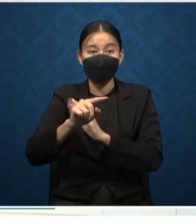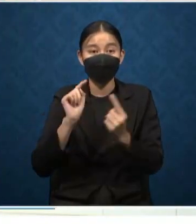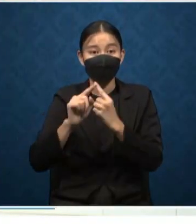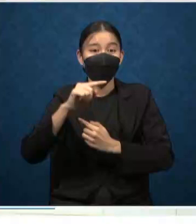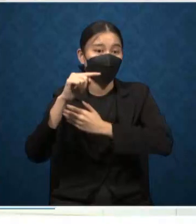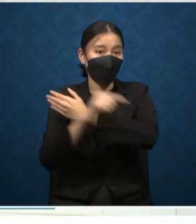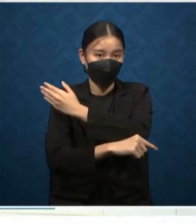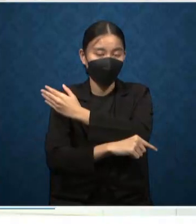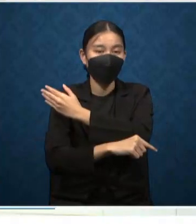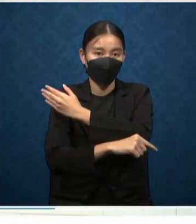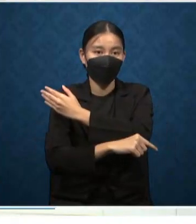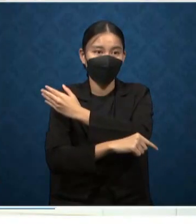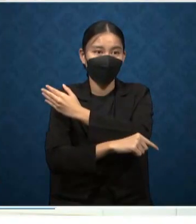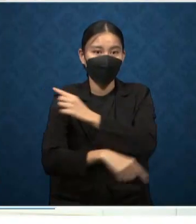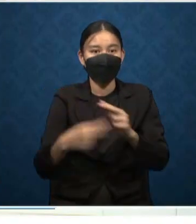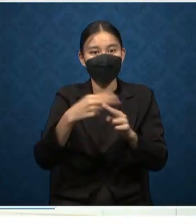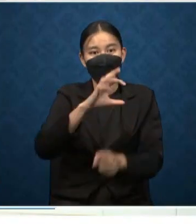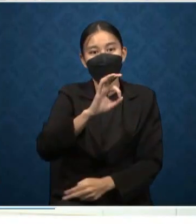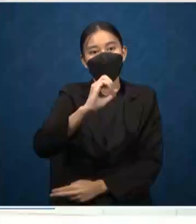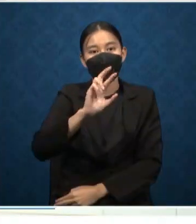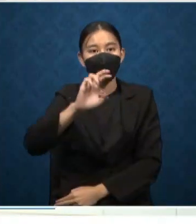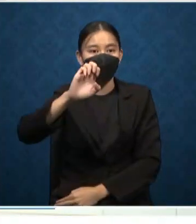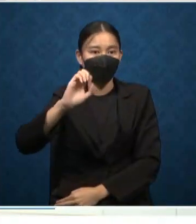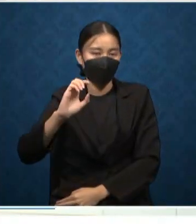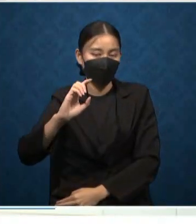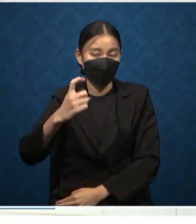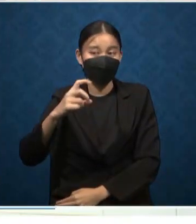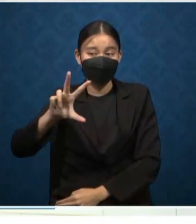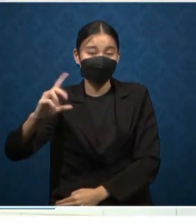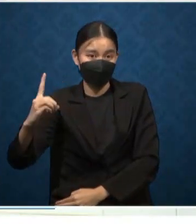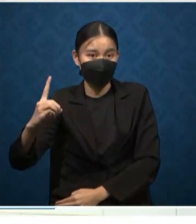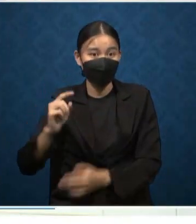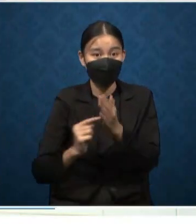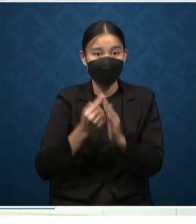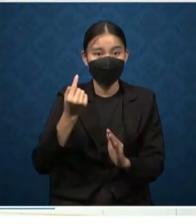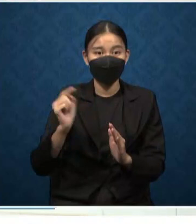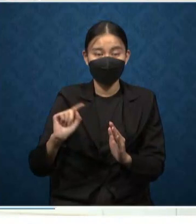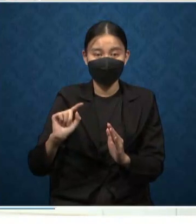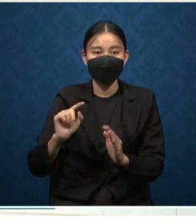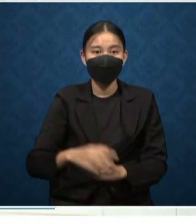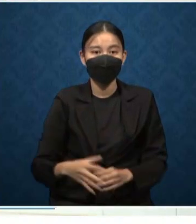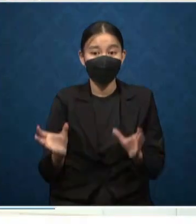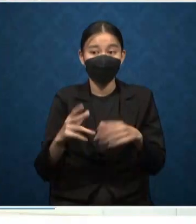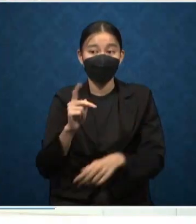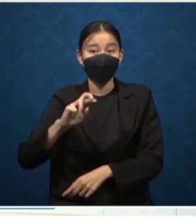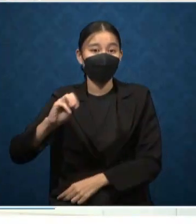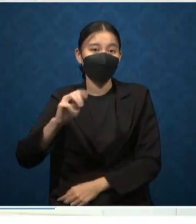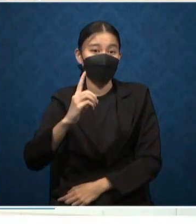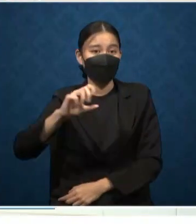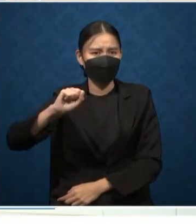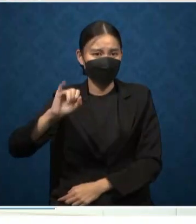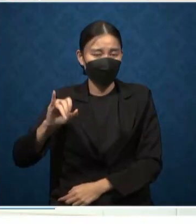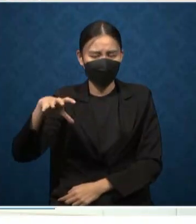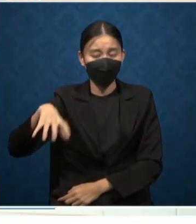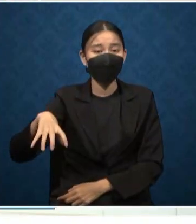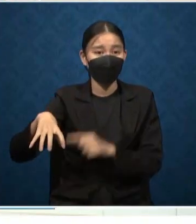Tageควดี Forex 3Dจุดเริ่มต้นขขาดีนี้เขาคือคลมสอบสคริธิกดีู้